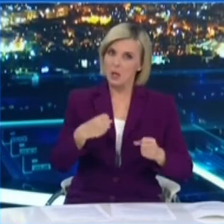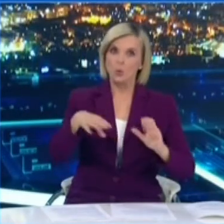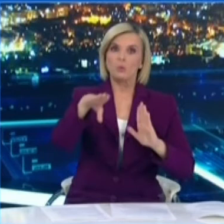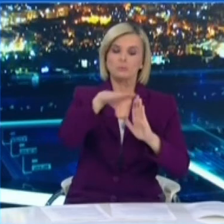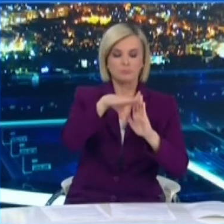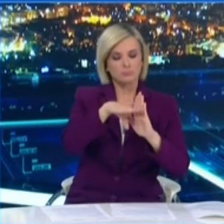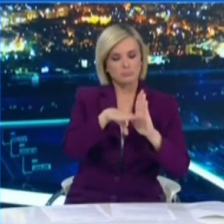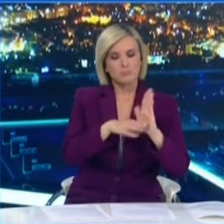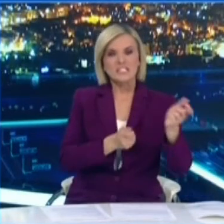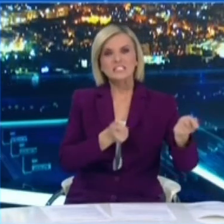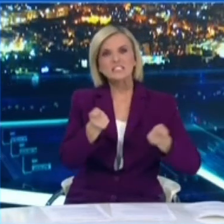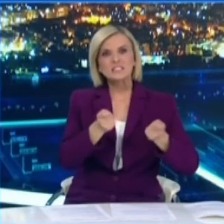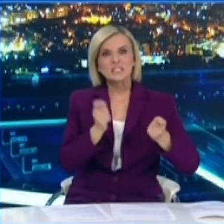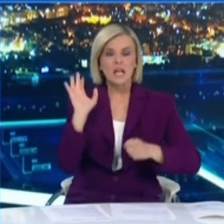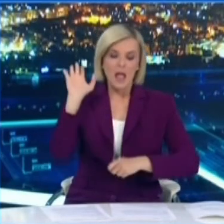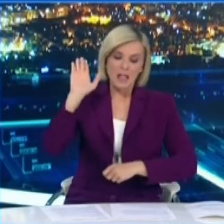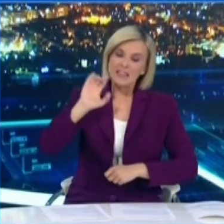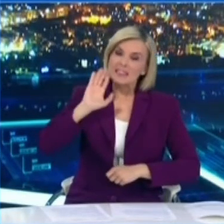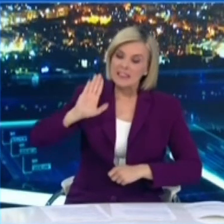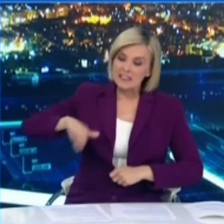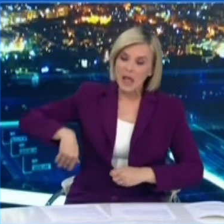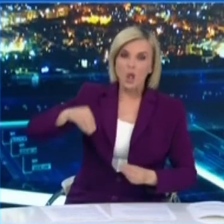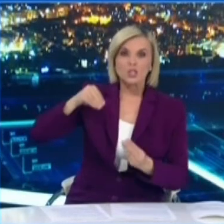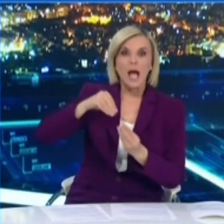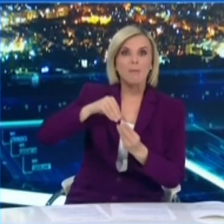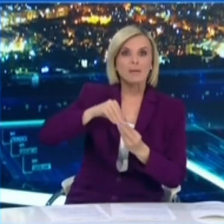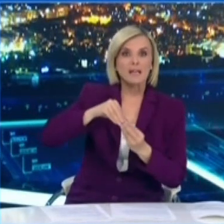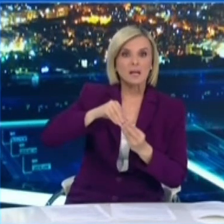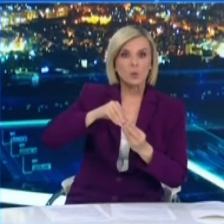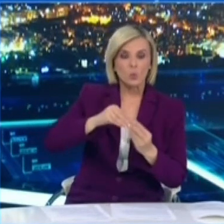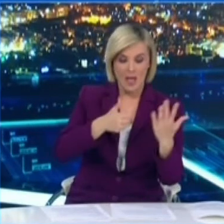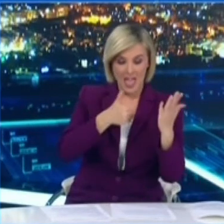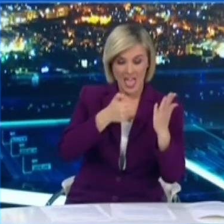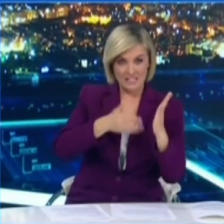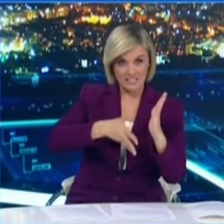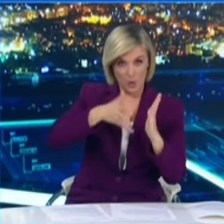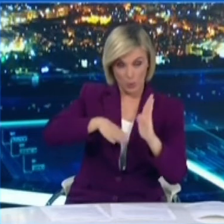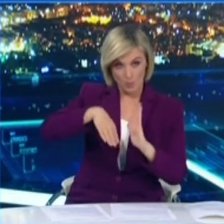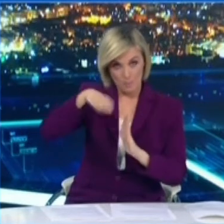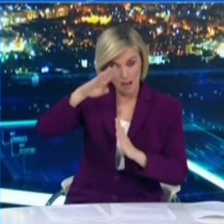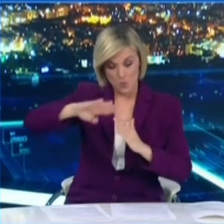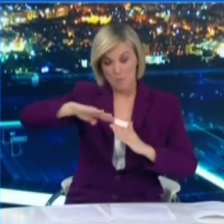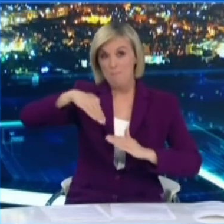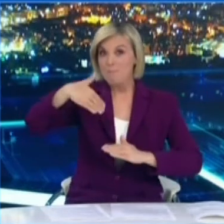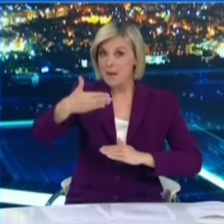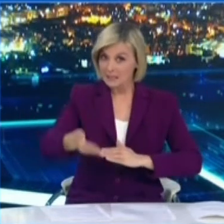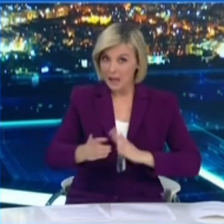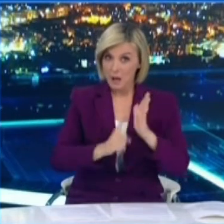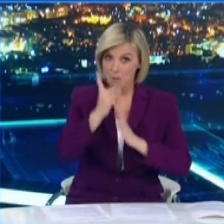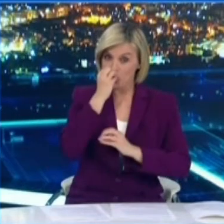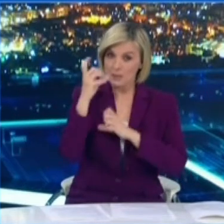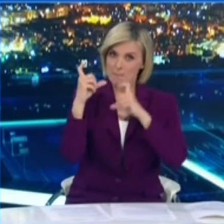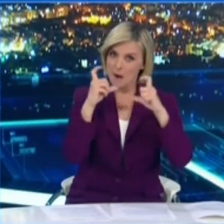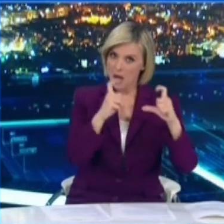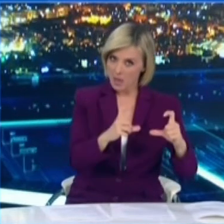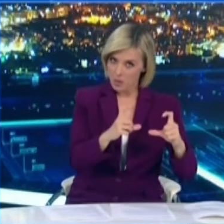να έχουμε ολοκληρώσει τα άτομα τα οποία επιθυμούν από τις ηλικίες 60 και άνω, και ακολούθως θα προχωρήσουμε στην ομάδα